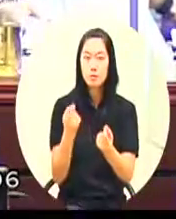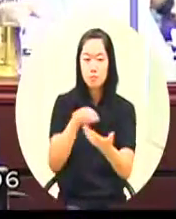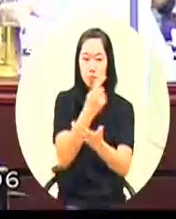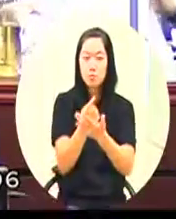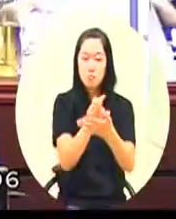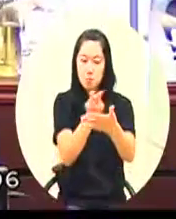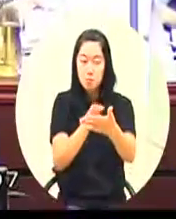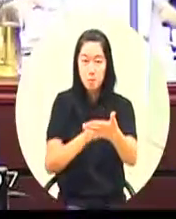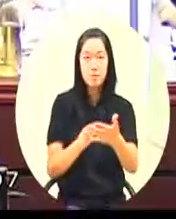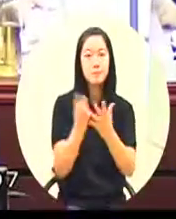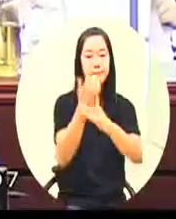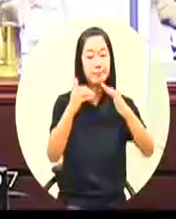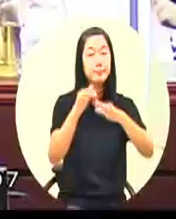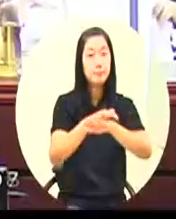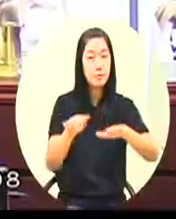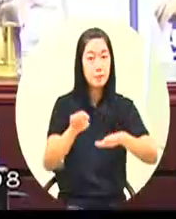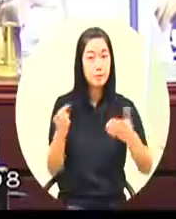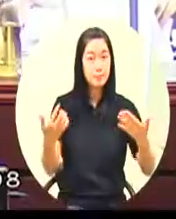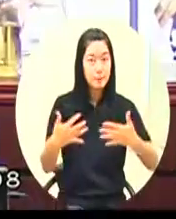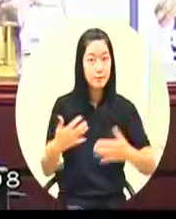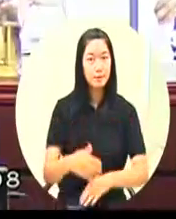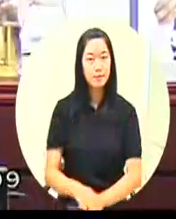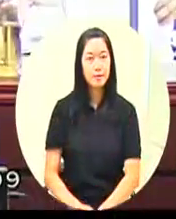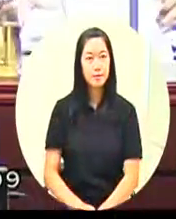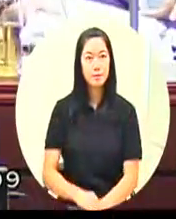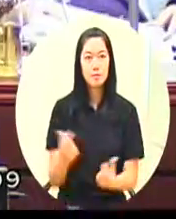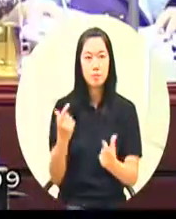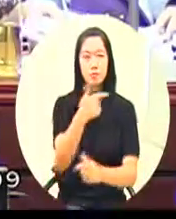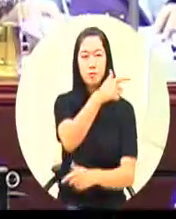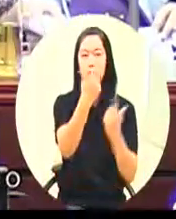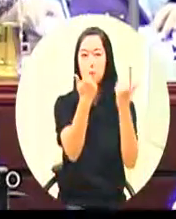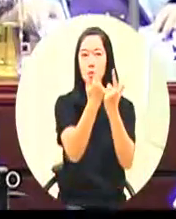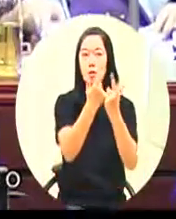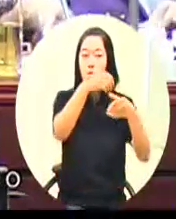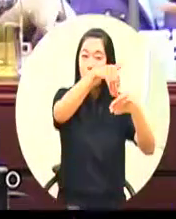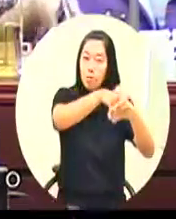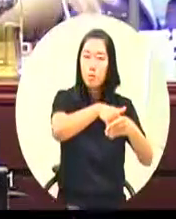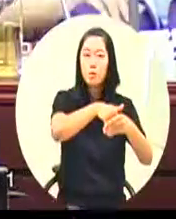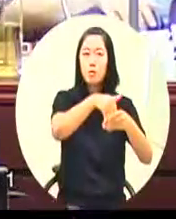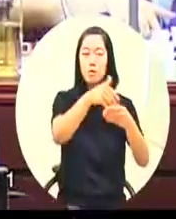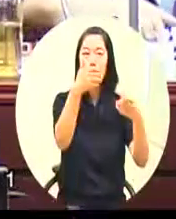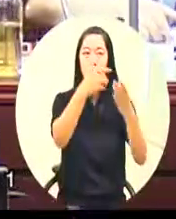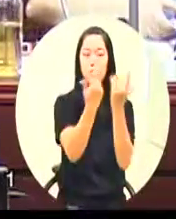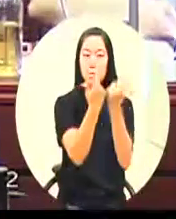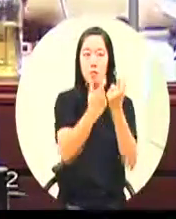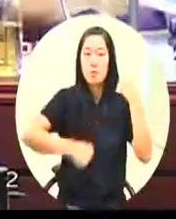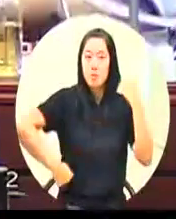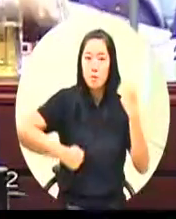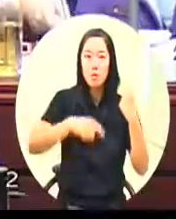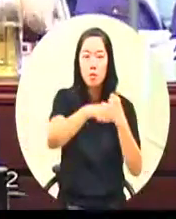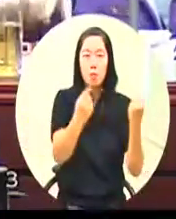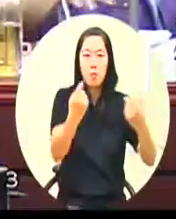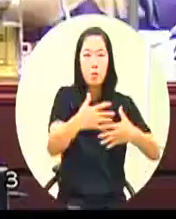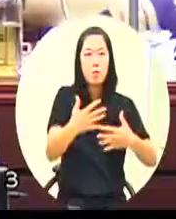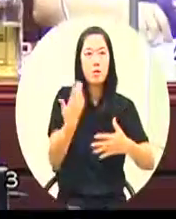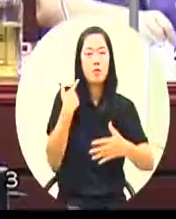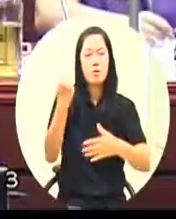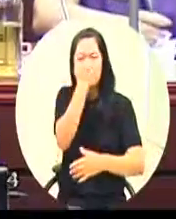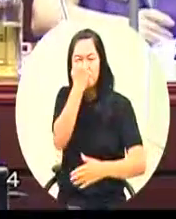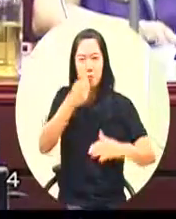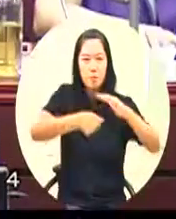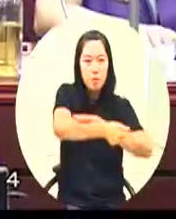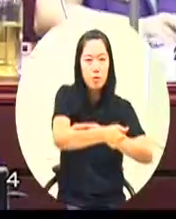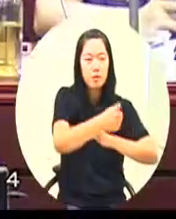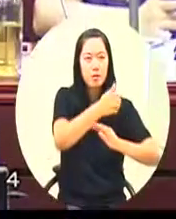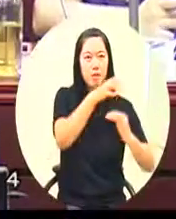看就是校园安全的问题。那从这个北投发生这个学生外力侵入这种事情以后，其实我记得在